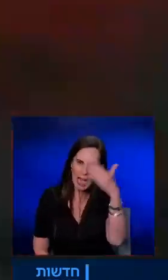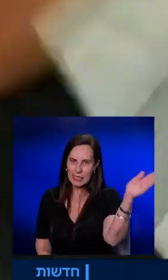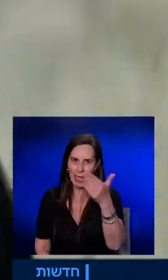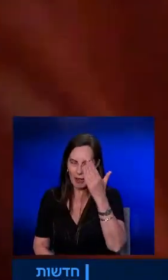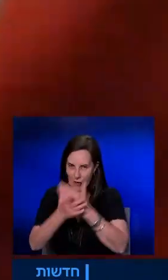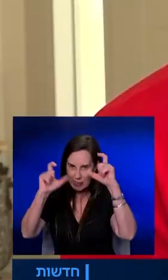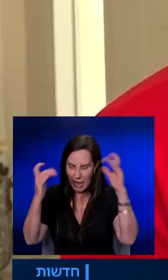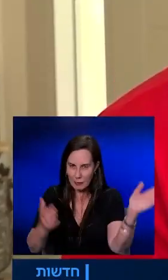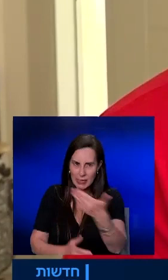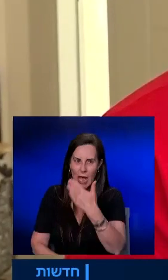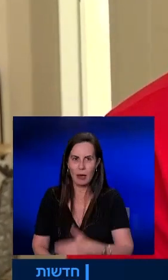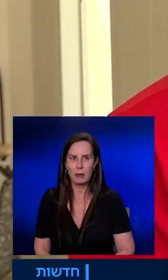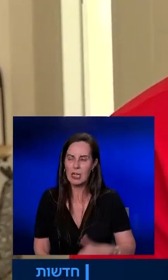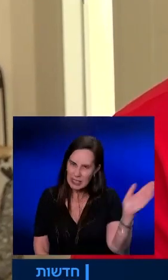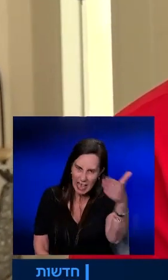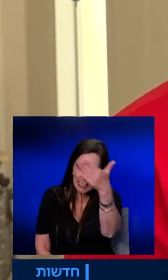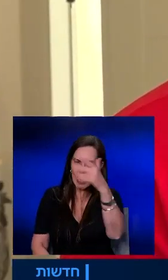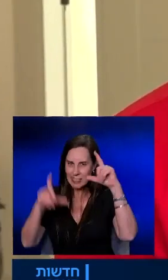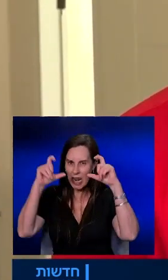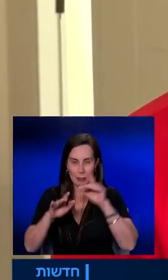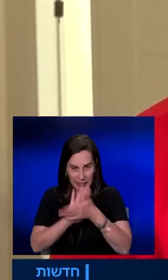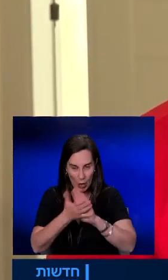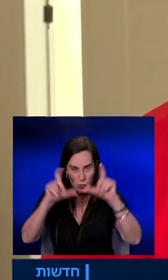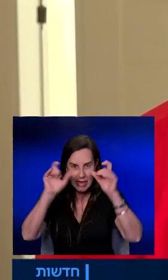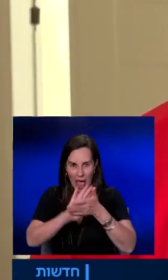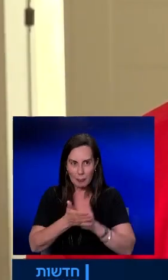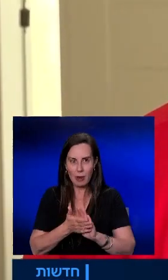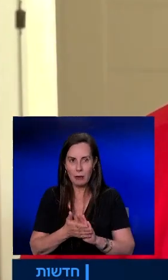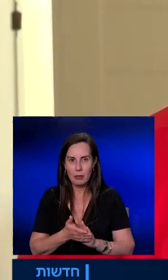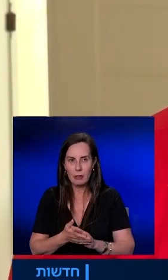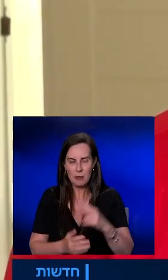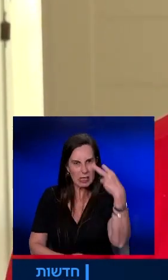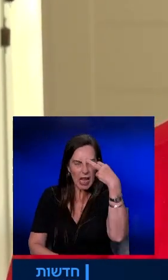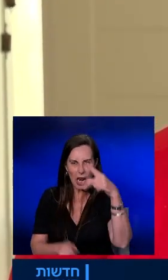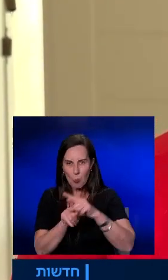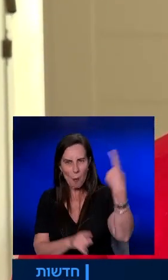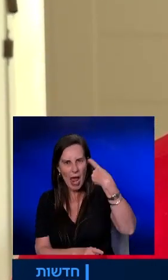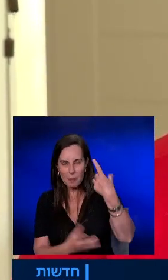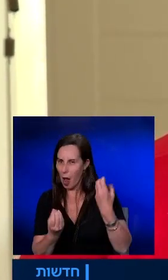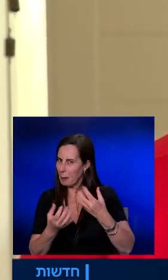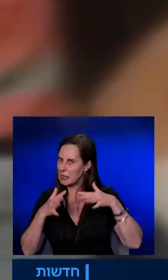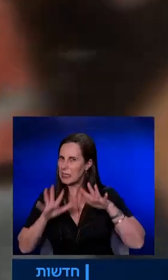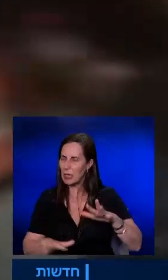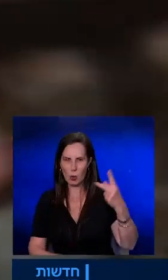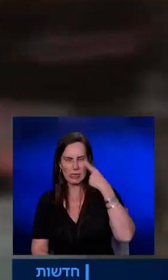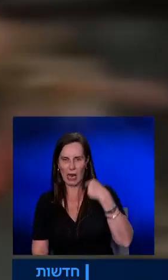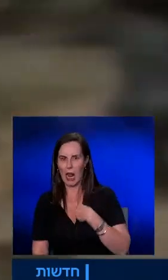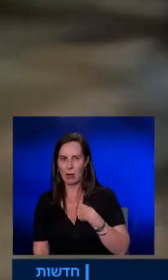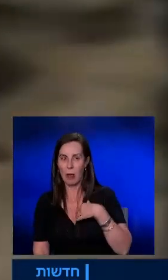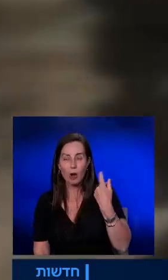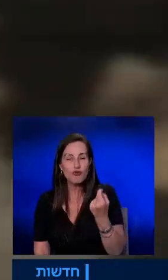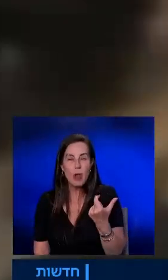צילמת? צילמת, זהו, צילמת, במבט מאיים עם הרבה שנאה בעיניים. תוך